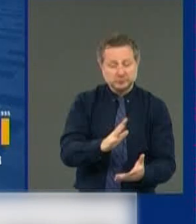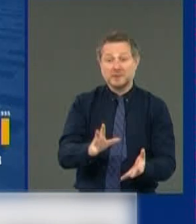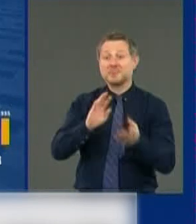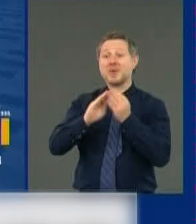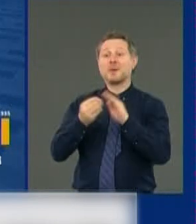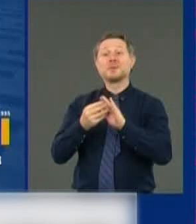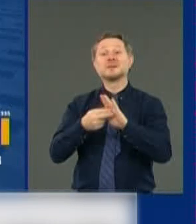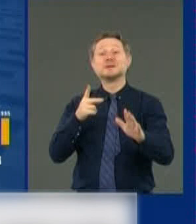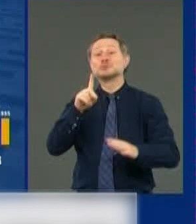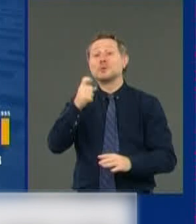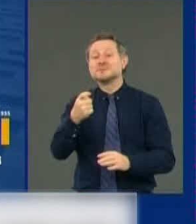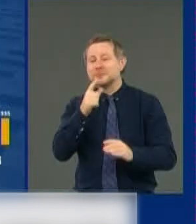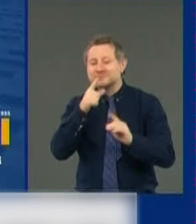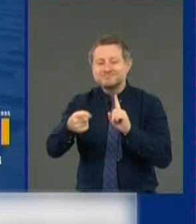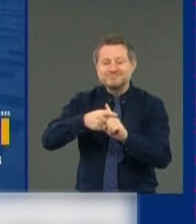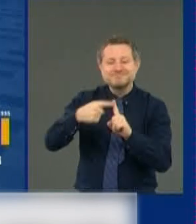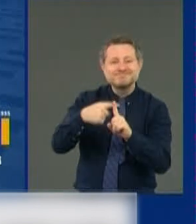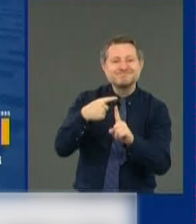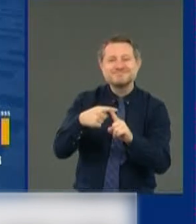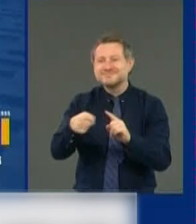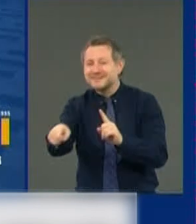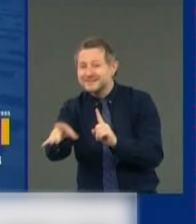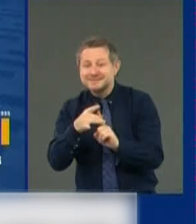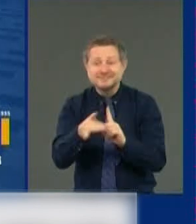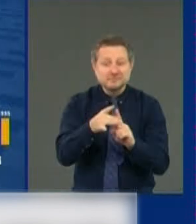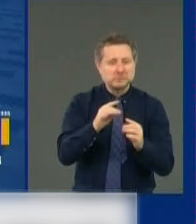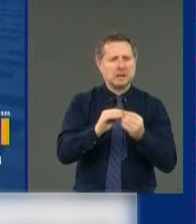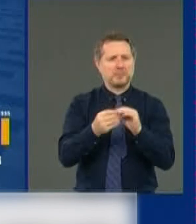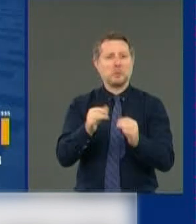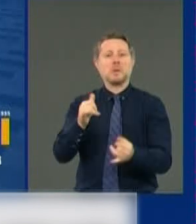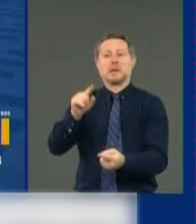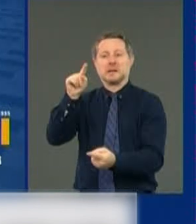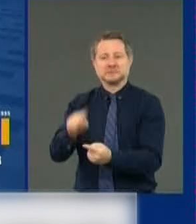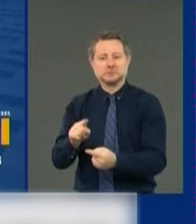352845例，新增1474例；纽约市确诊